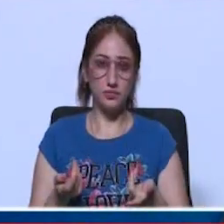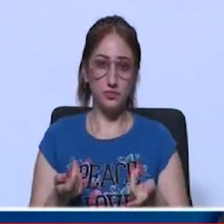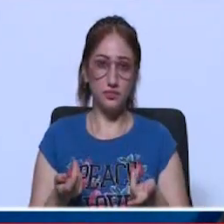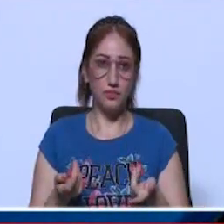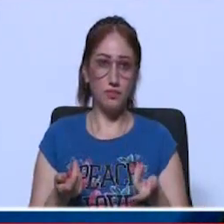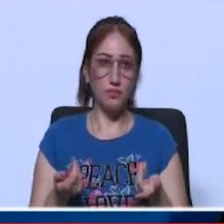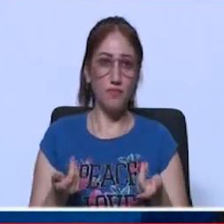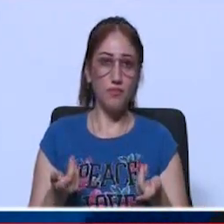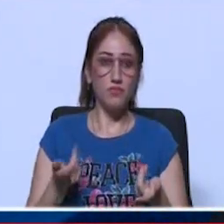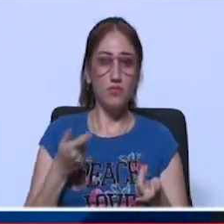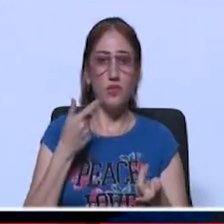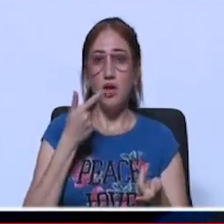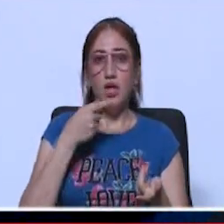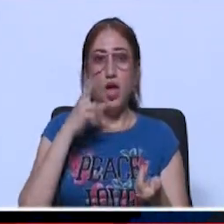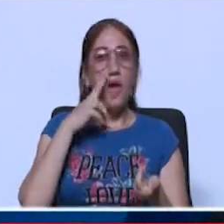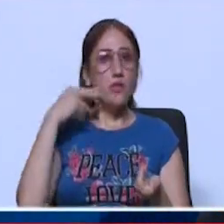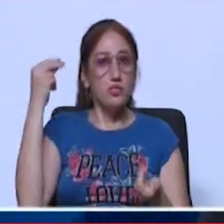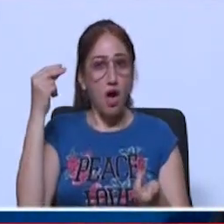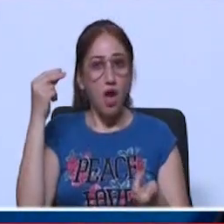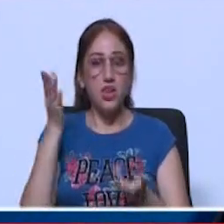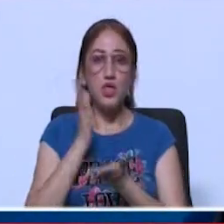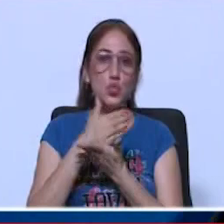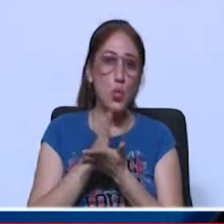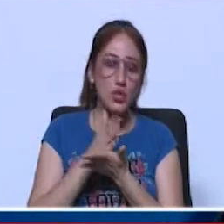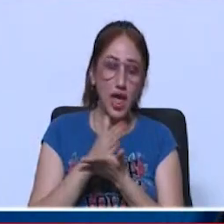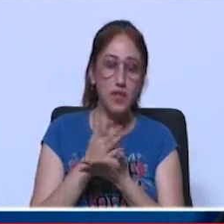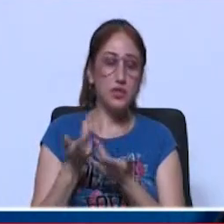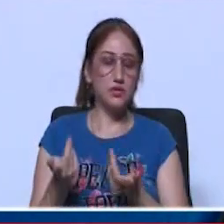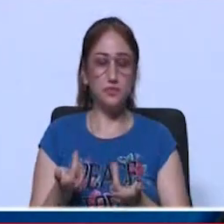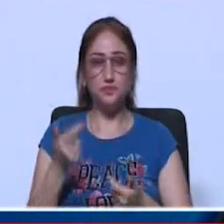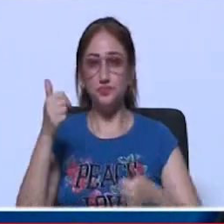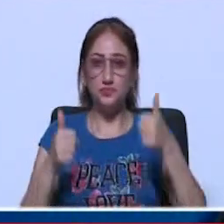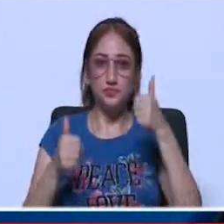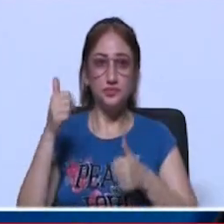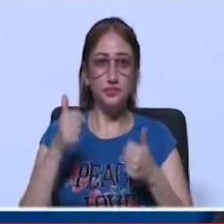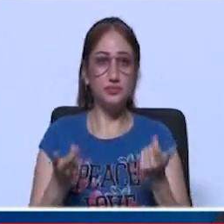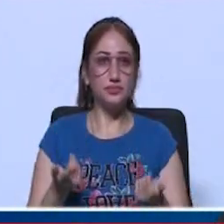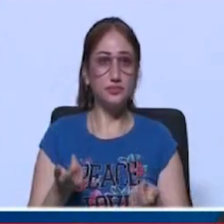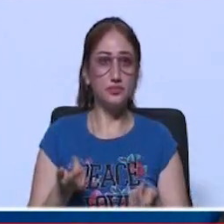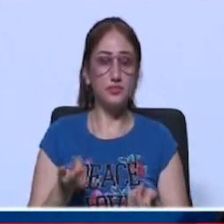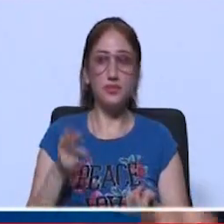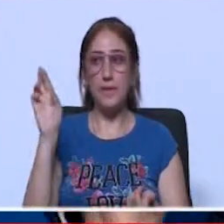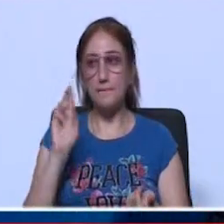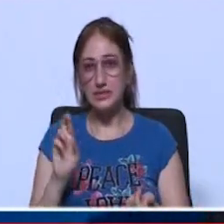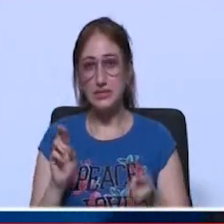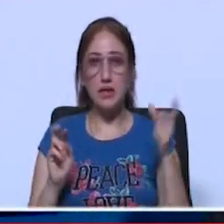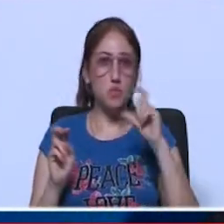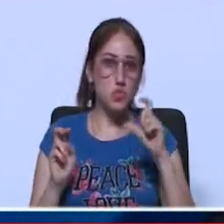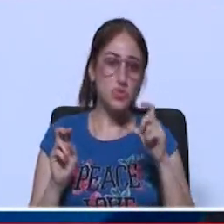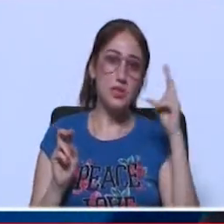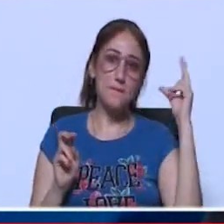الايطالي واليوناني وال حتى الاصحاب اللي كانوا في مدرسه فيكتوريا كوليدج كان المسيحي والمسلم